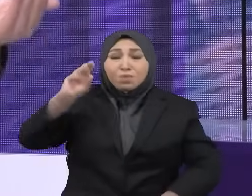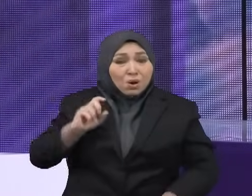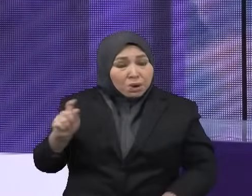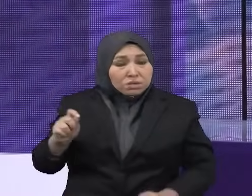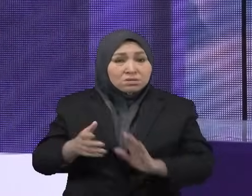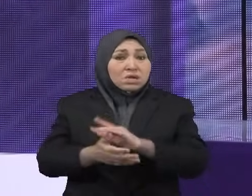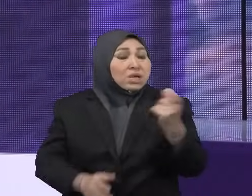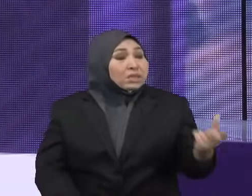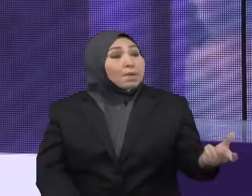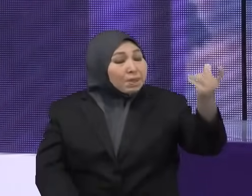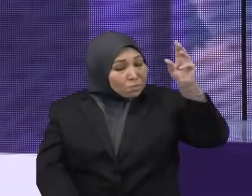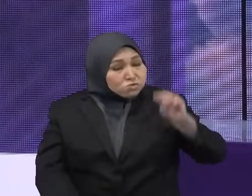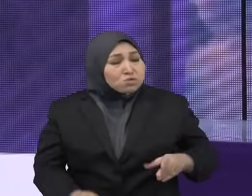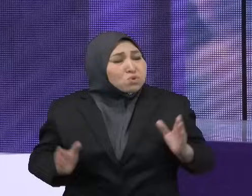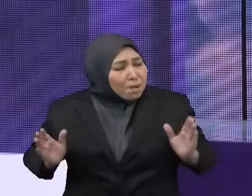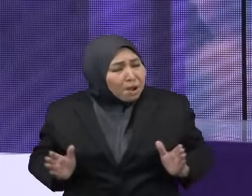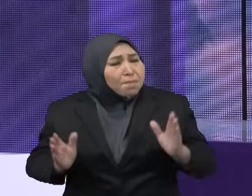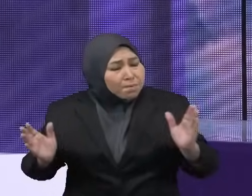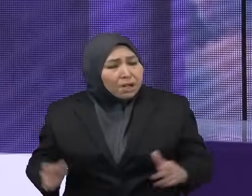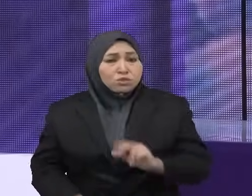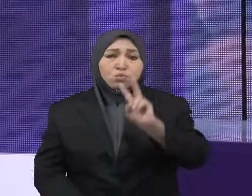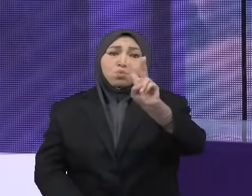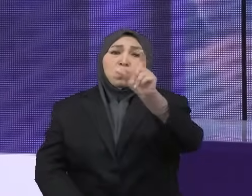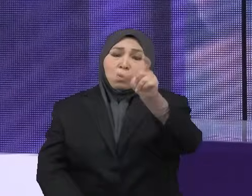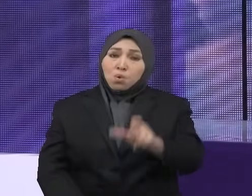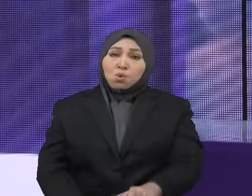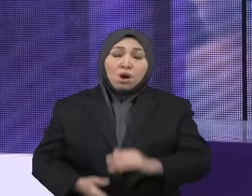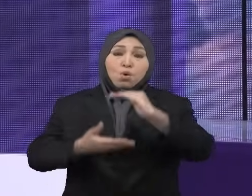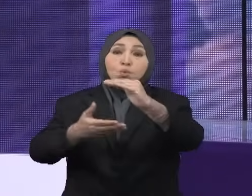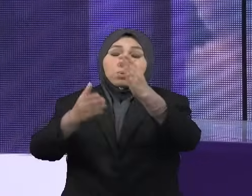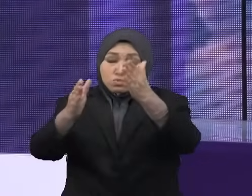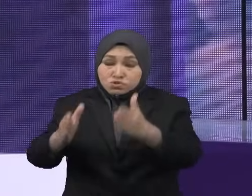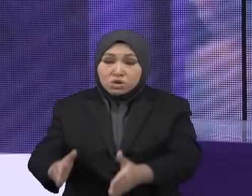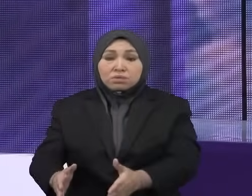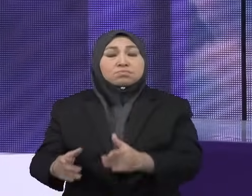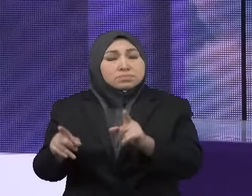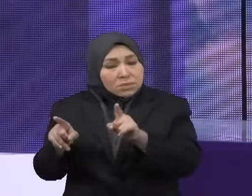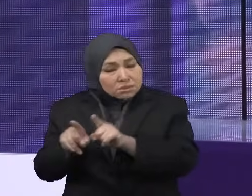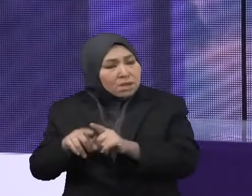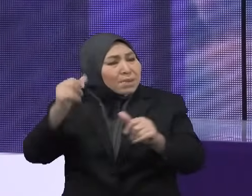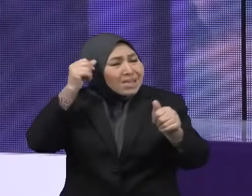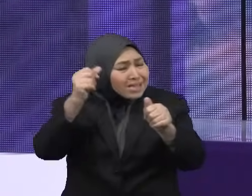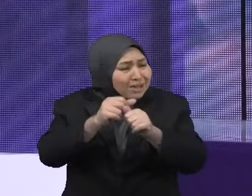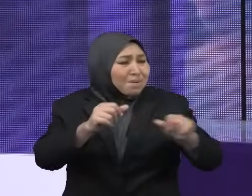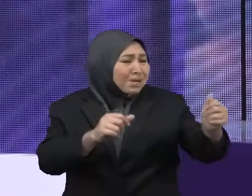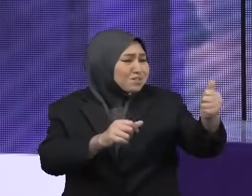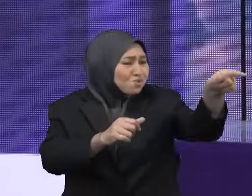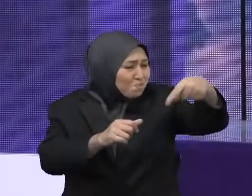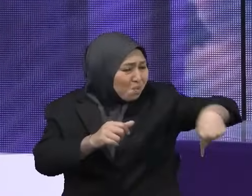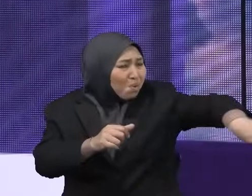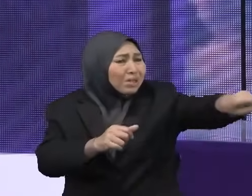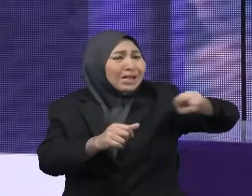Jadi Nabi Musa sudah memberi seruan, dan kemudian 2 orang utusan Nabi Musa ini juga mengingatkan kepada mereka